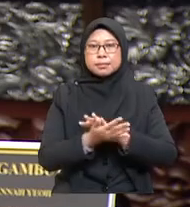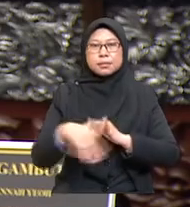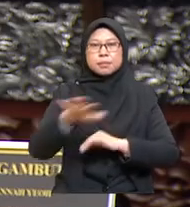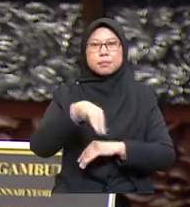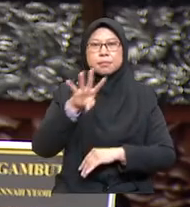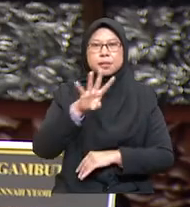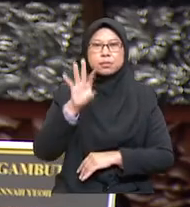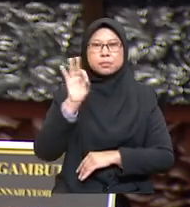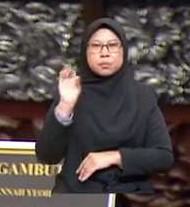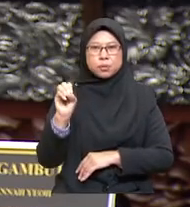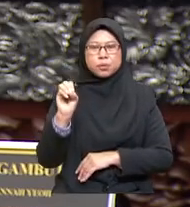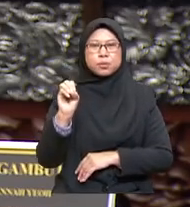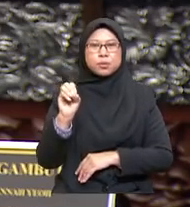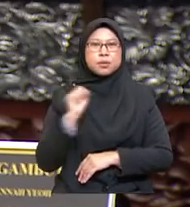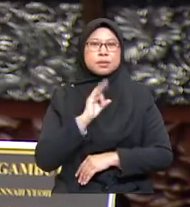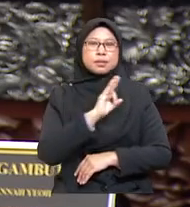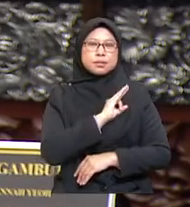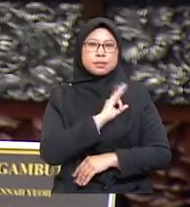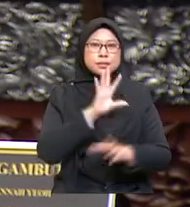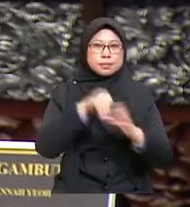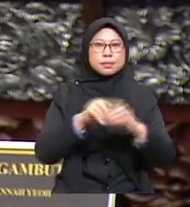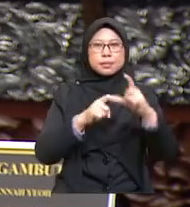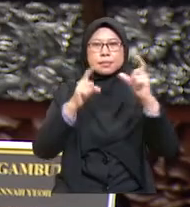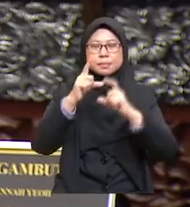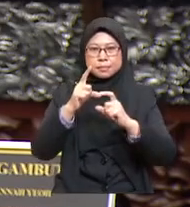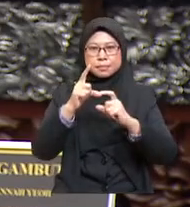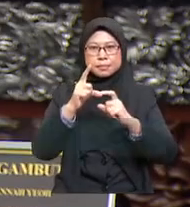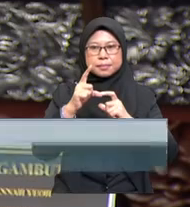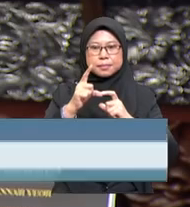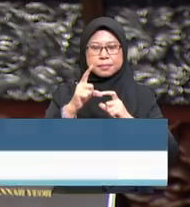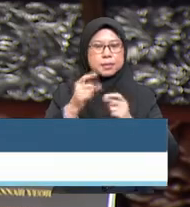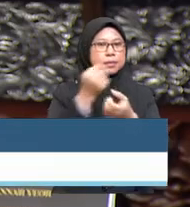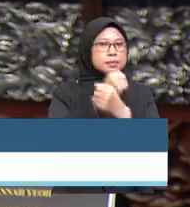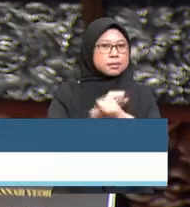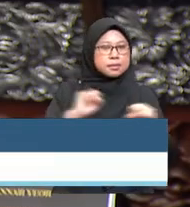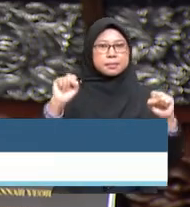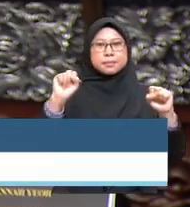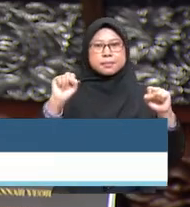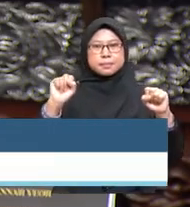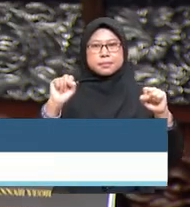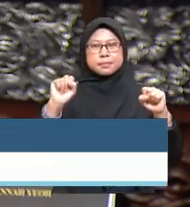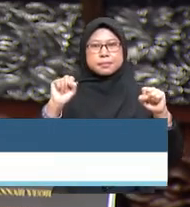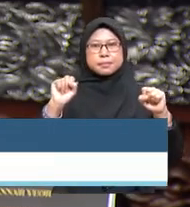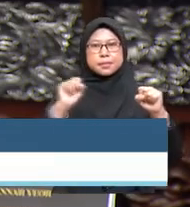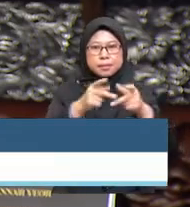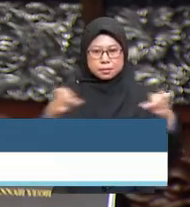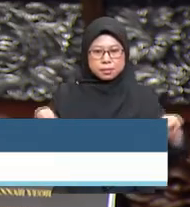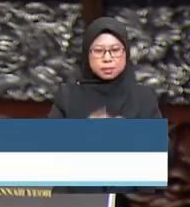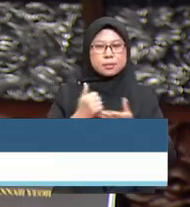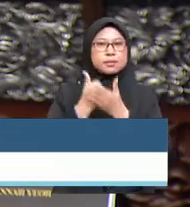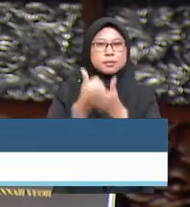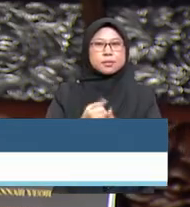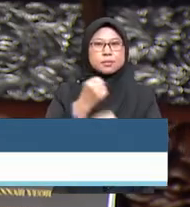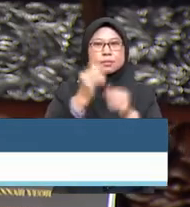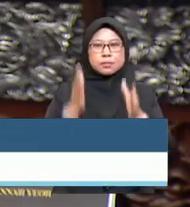Ramai 490 petugas dalaman di BKL akan siap siaga di lapangan dengan dibantu oleh